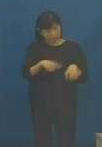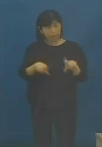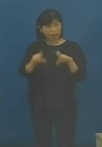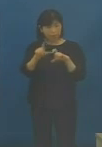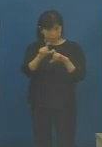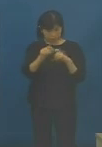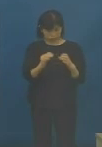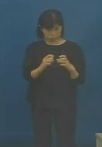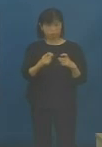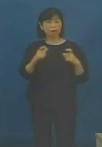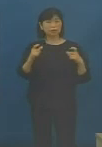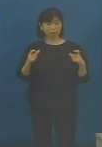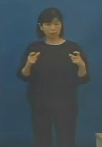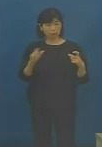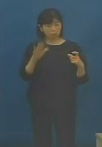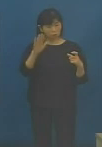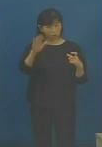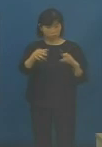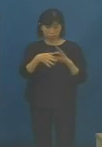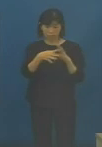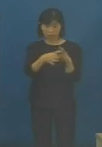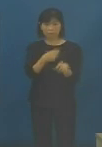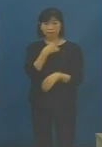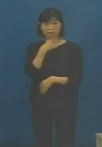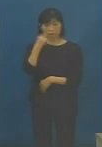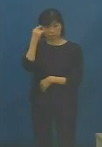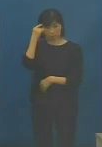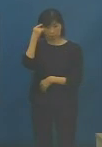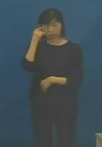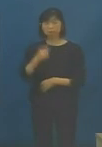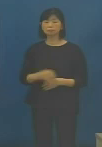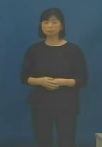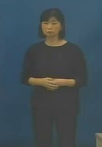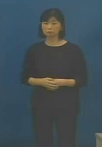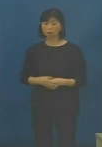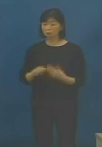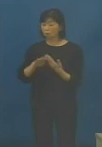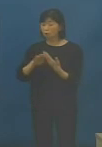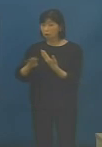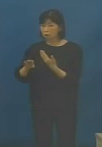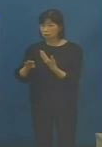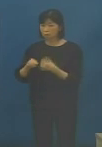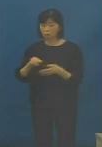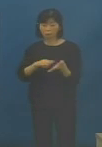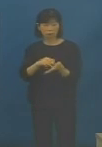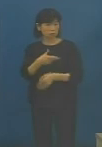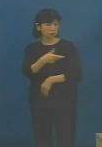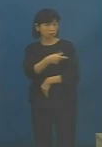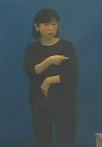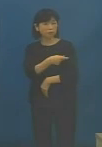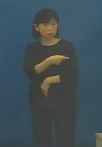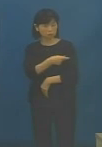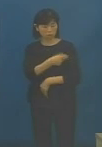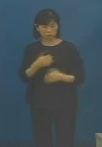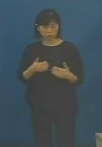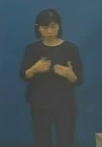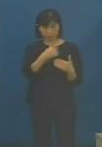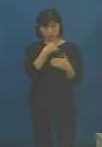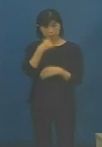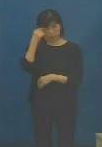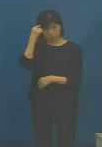して、今後も続けていきたいと思いますし、その他にもこうしたワクチン接種というのを進めていきたいと思